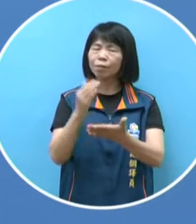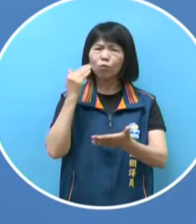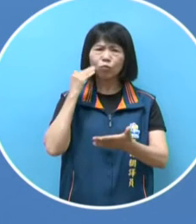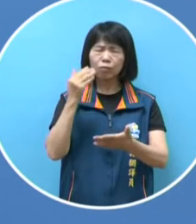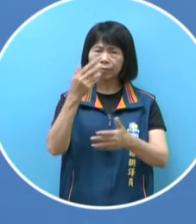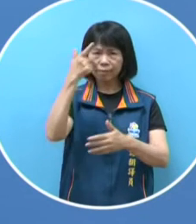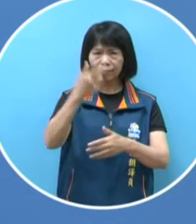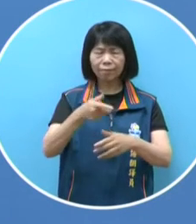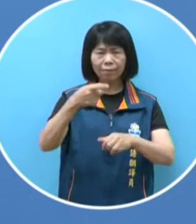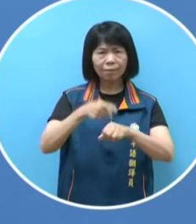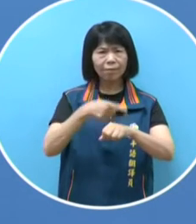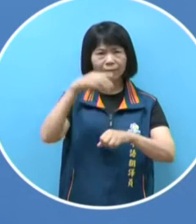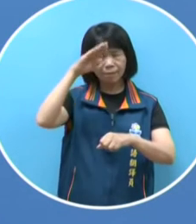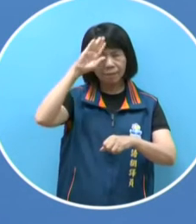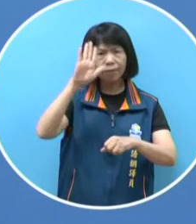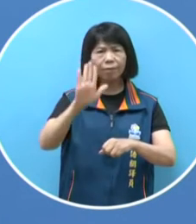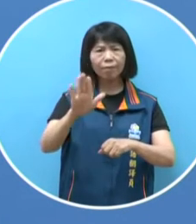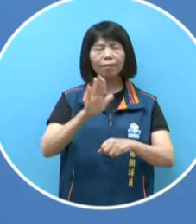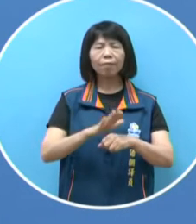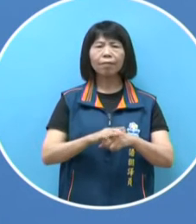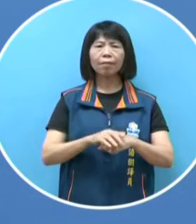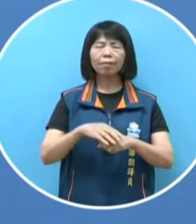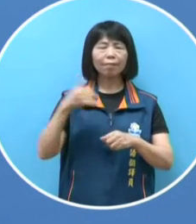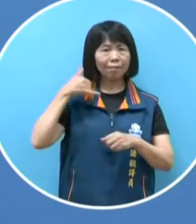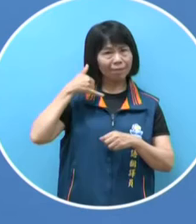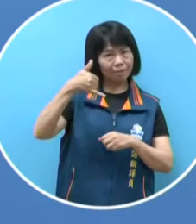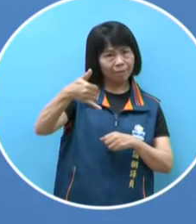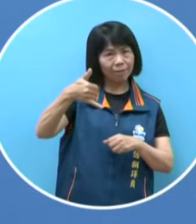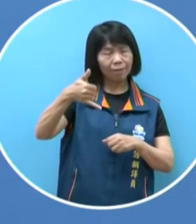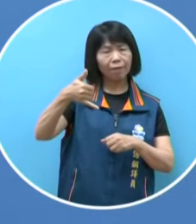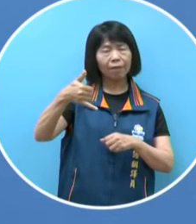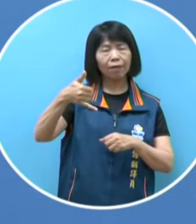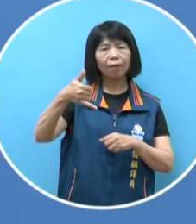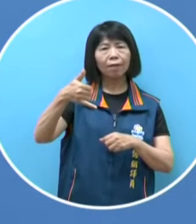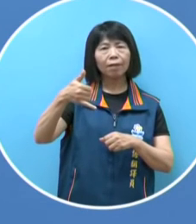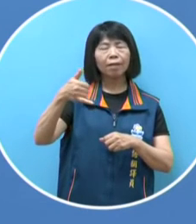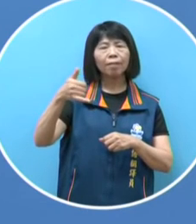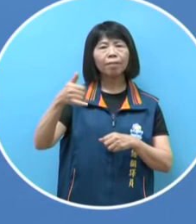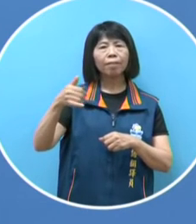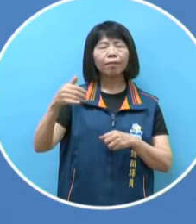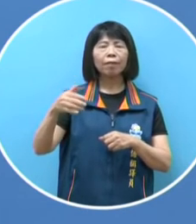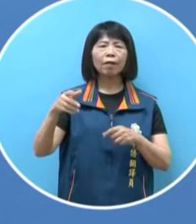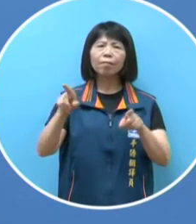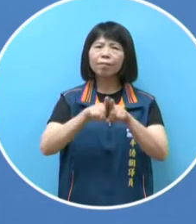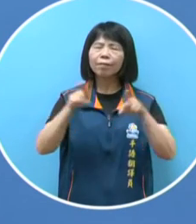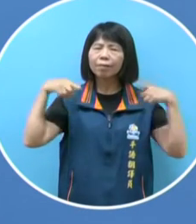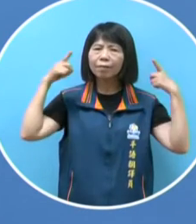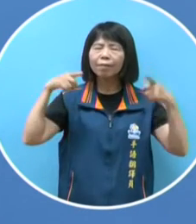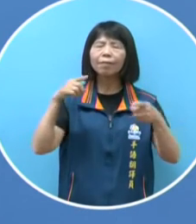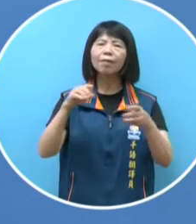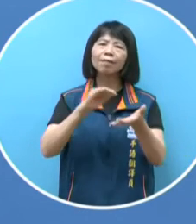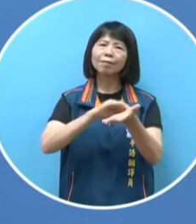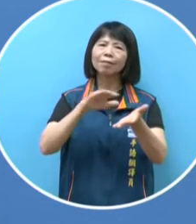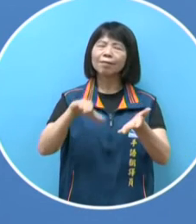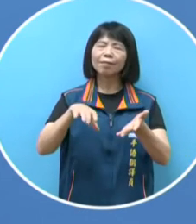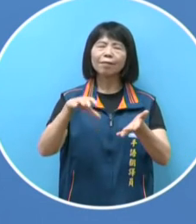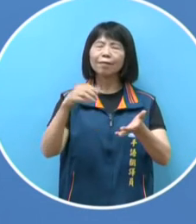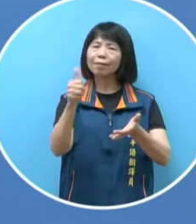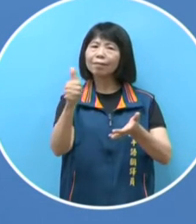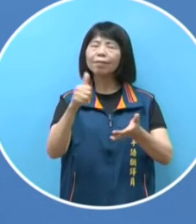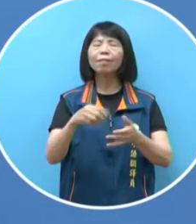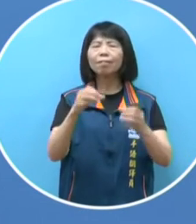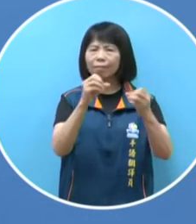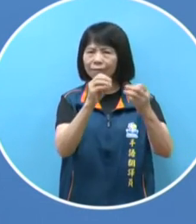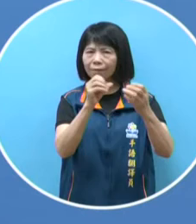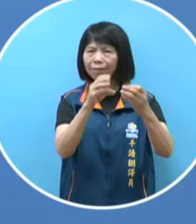慢性病的长者，其实你可以打电话啊，给你的所谓的平常看诊的医师，然后跟他讨